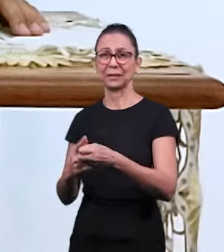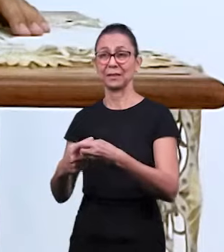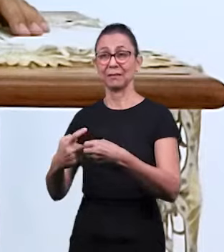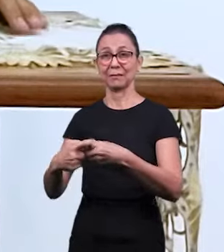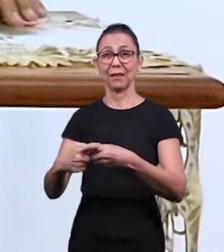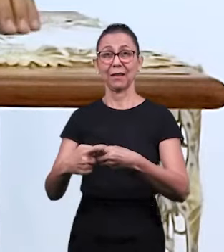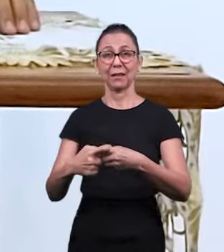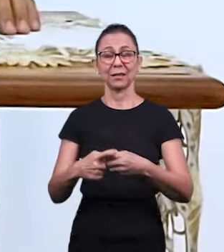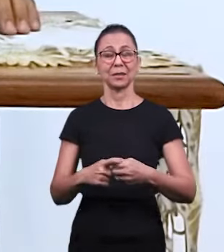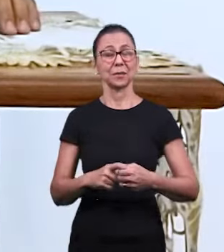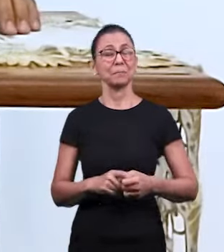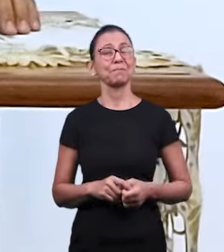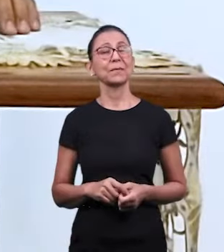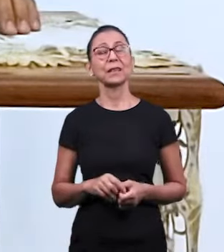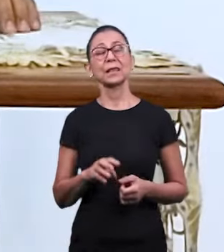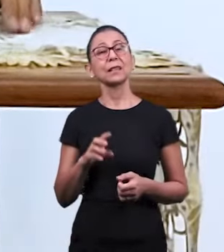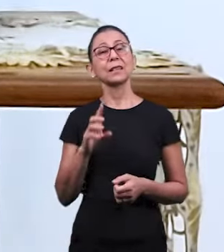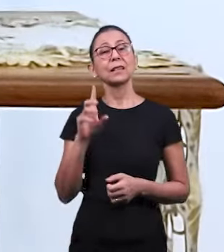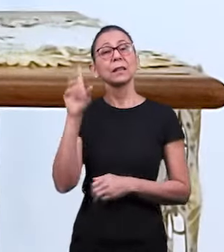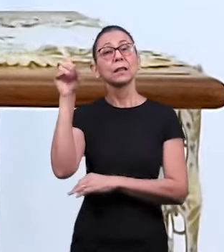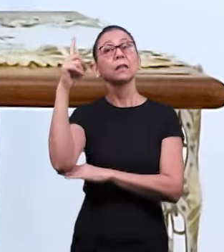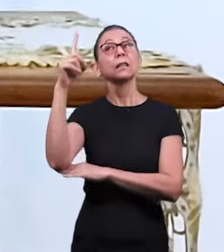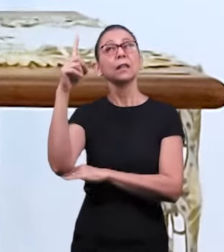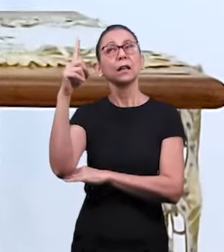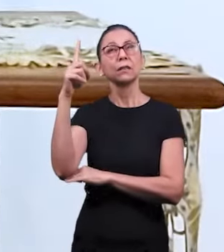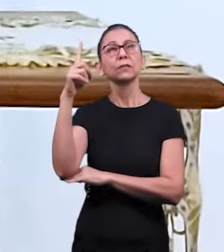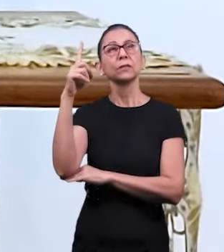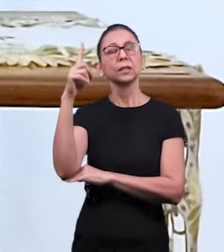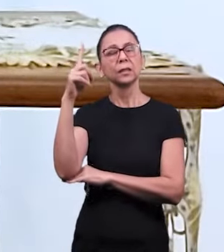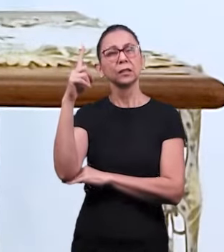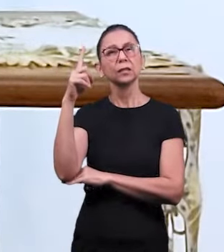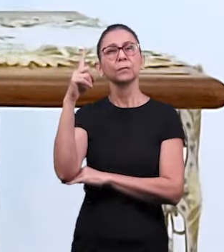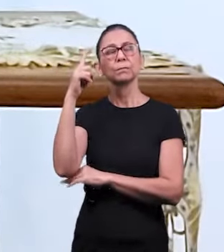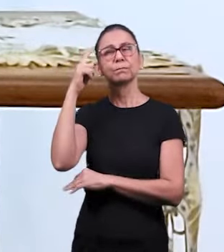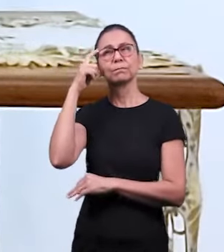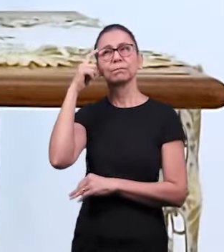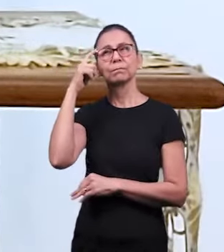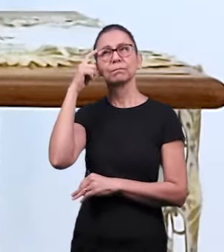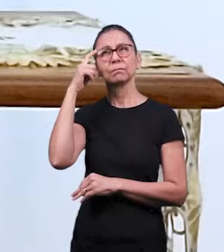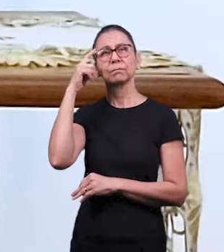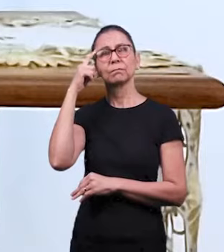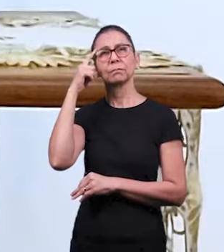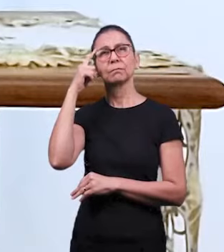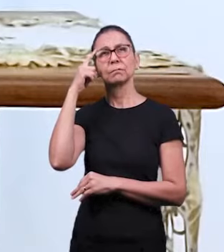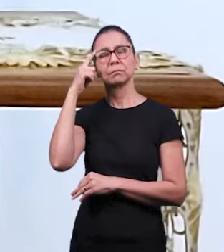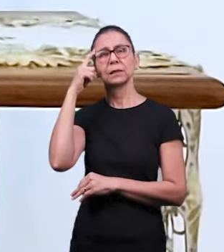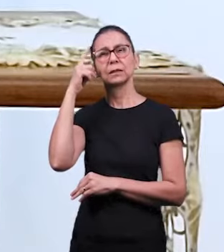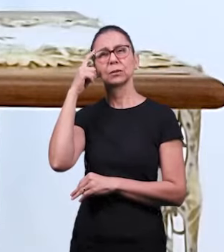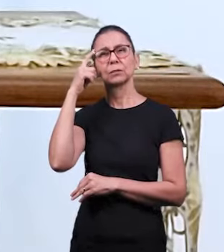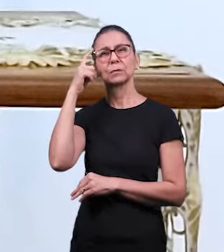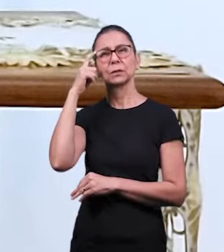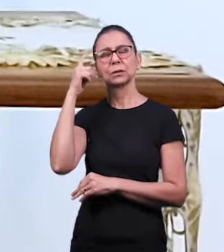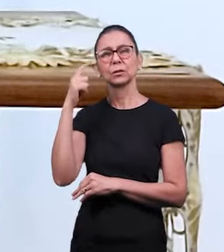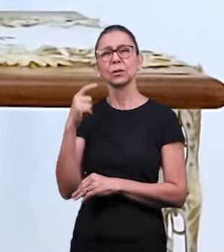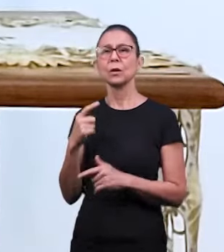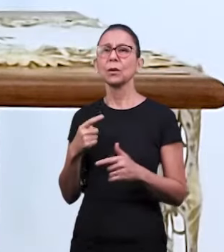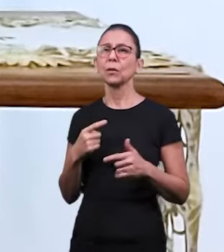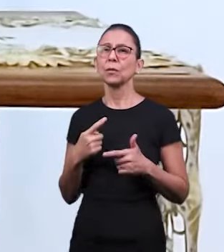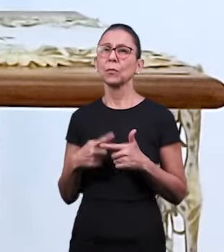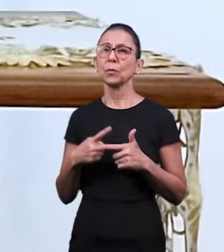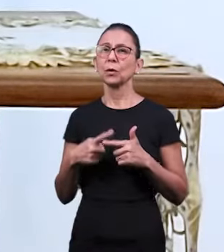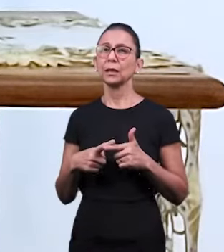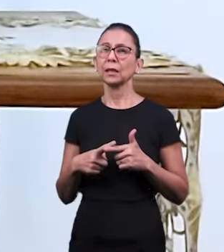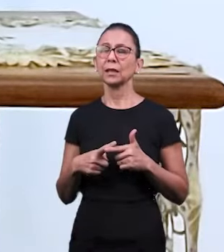знал волю Божью. Не начал действовать на основании